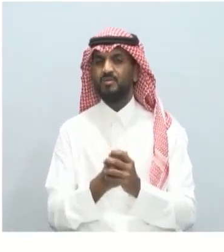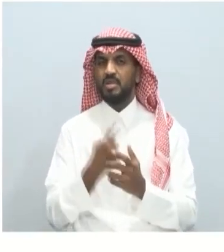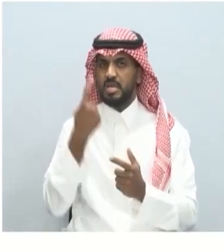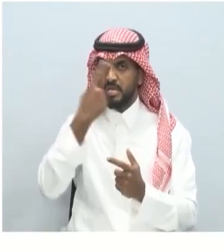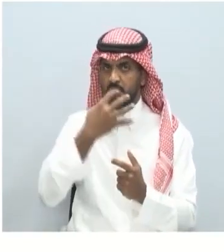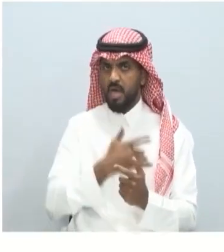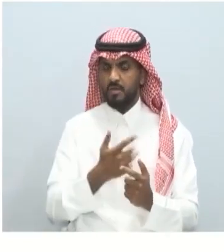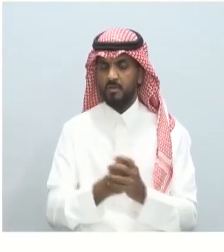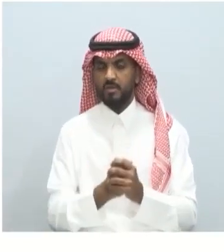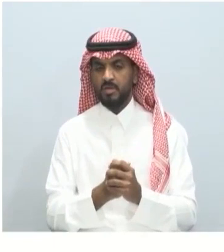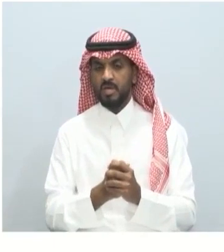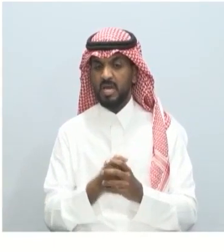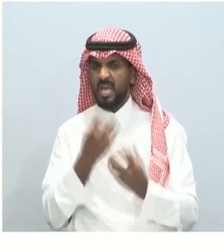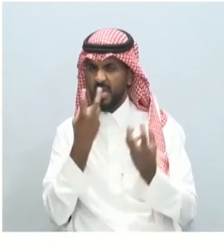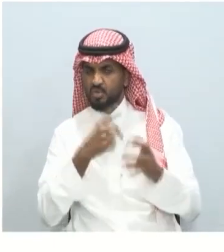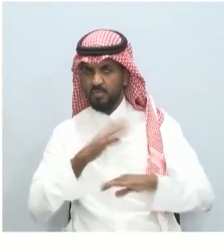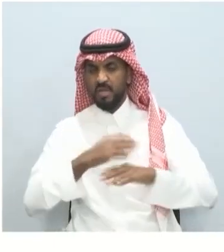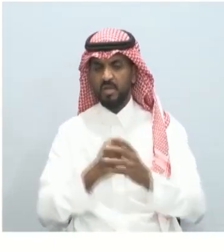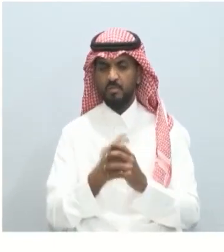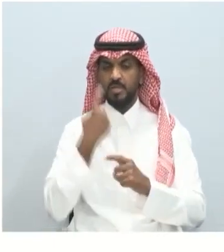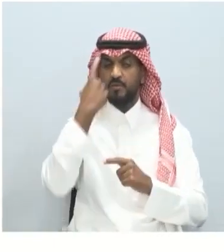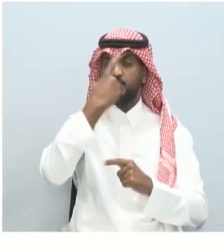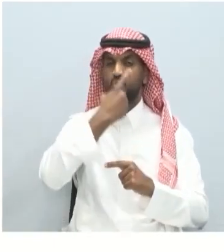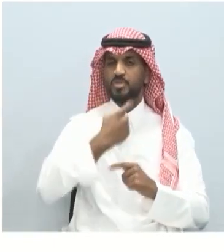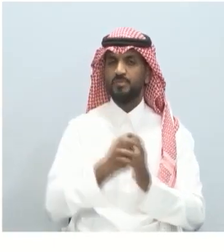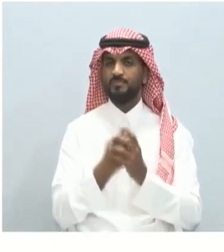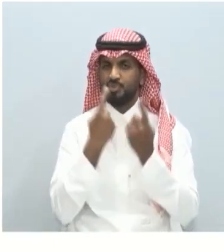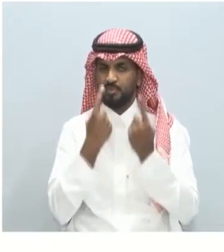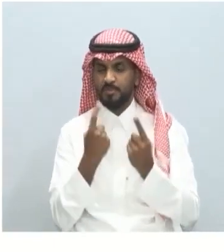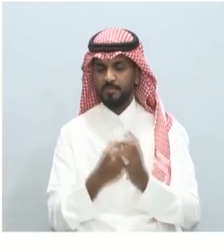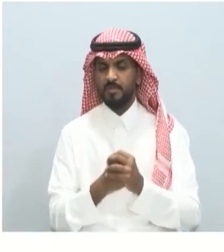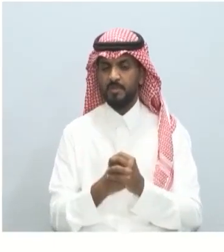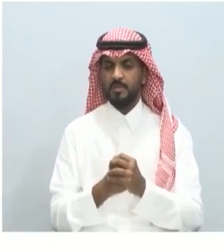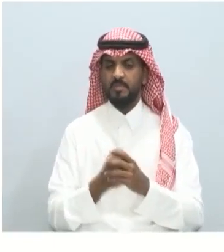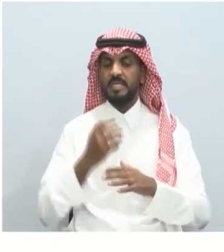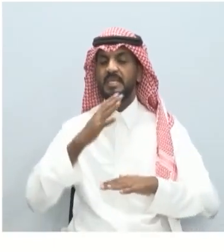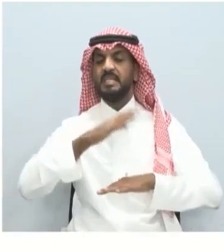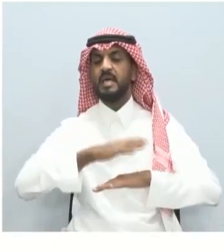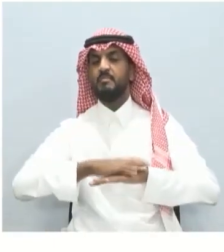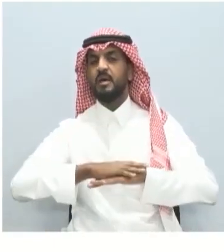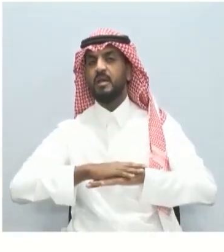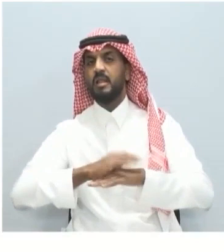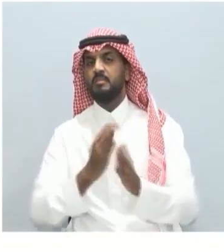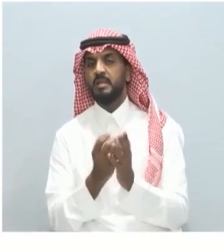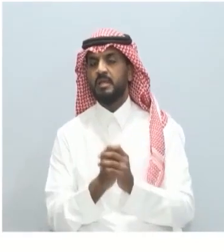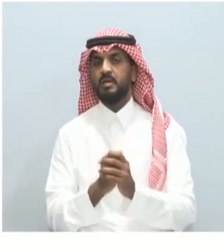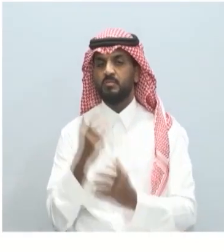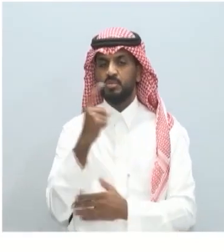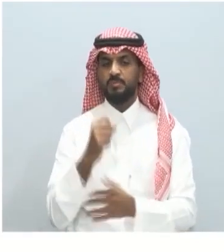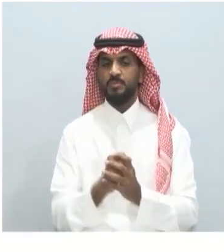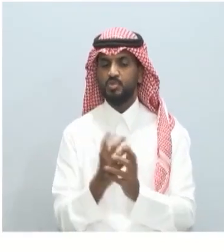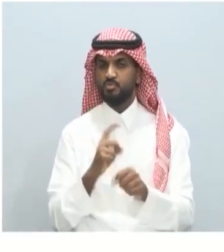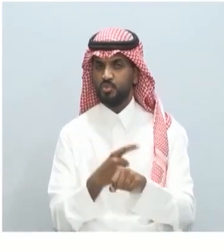الاخلاق بدا ذلك واضحا في وجهه الشريف من كتاب اخلاق المسلم احسب